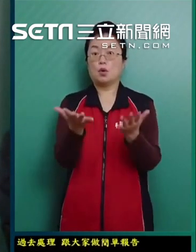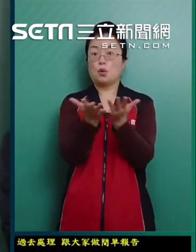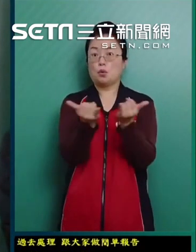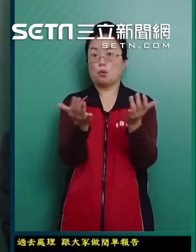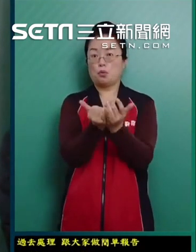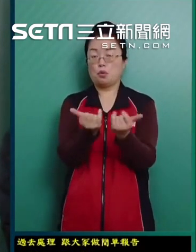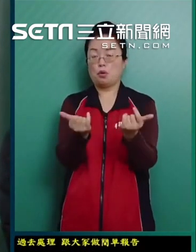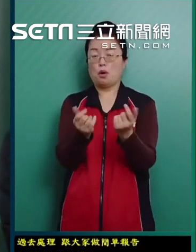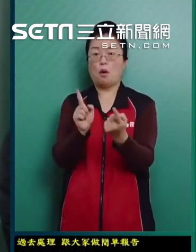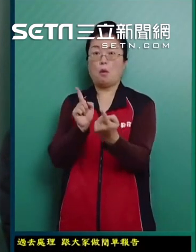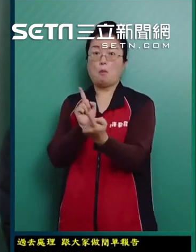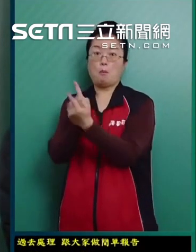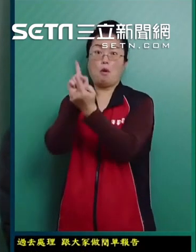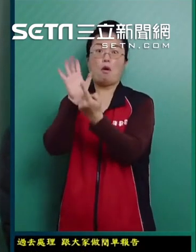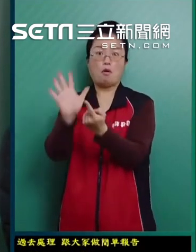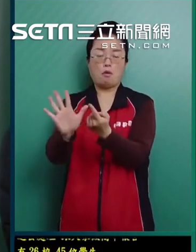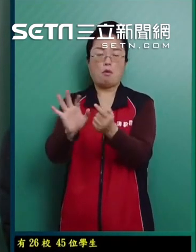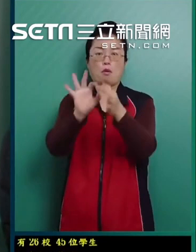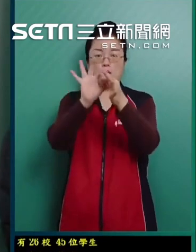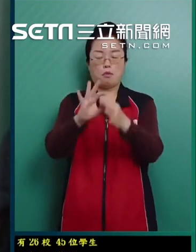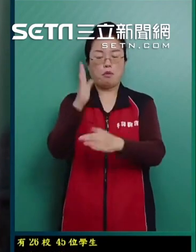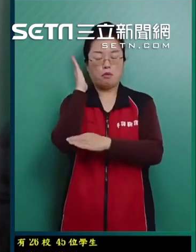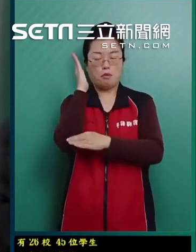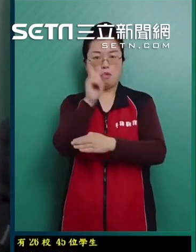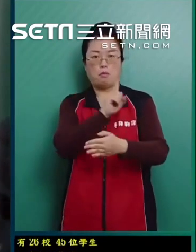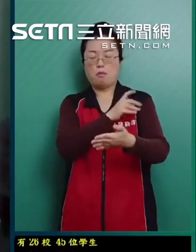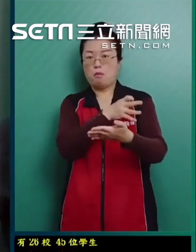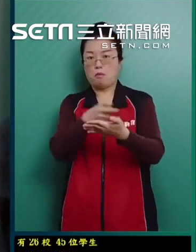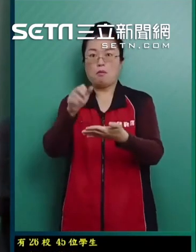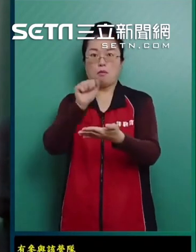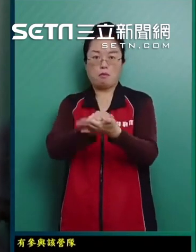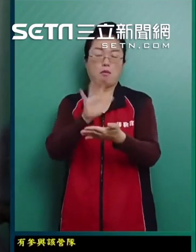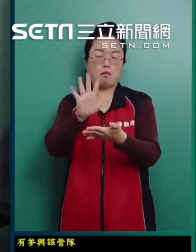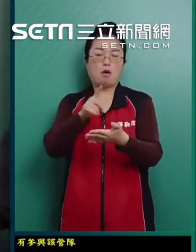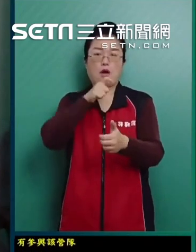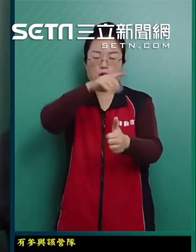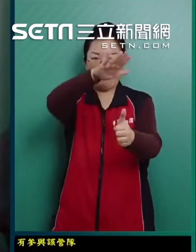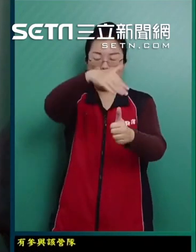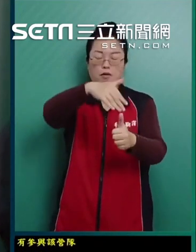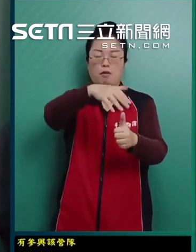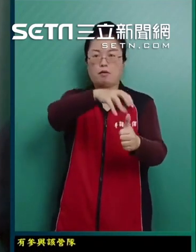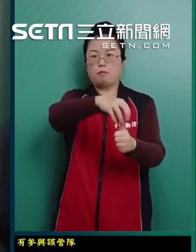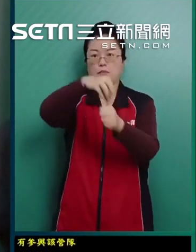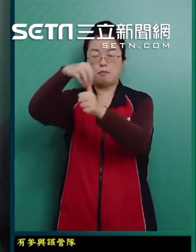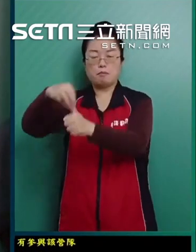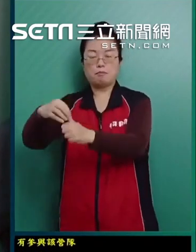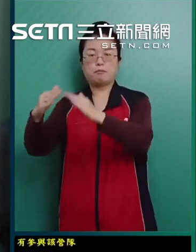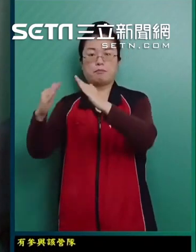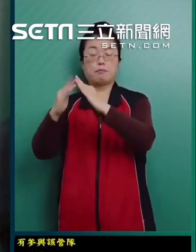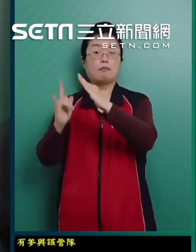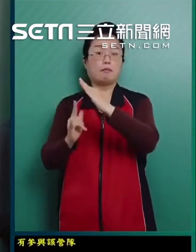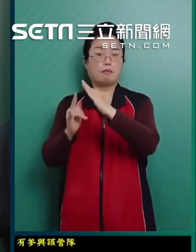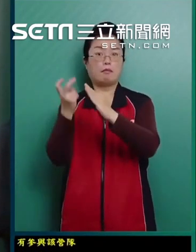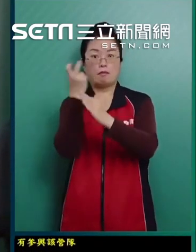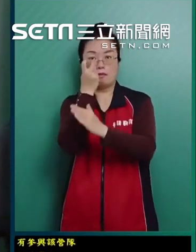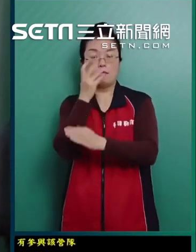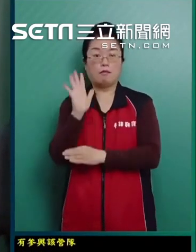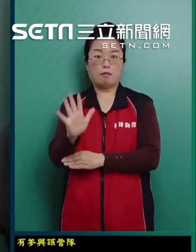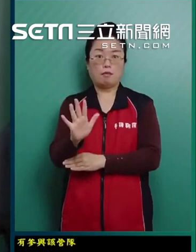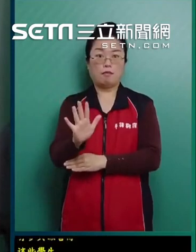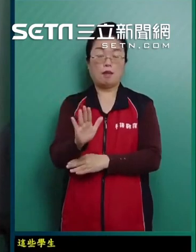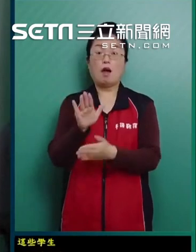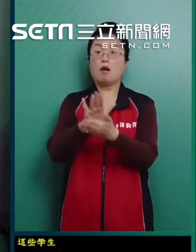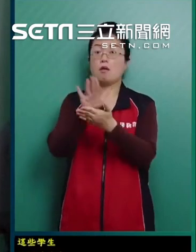经都被框列，那么要进行了居家隔离。那接下来我们后续的第二层的追踪，就是这